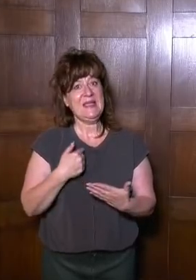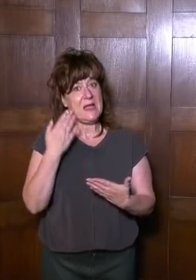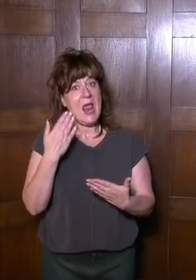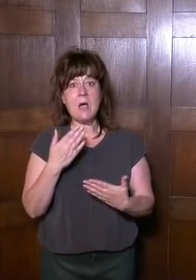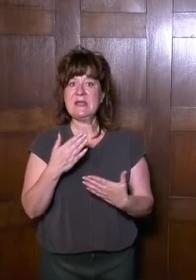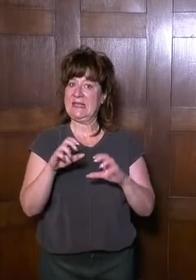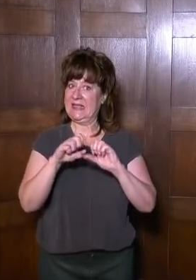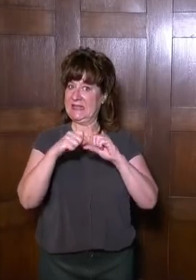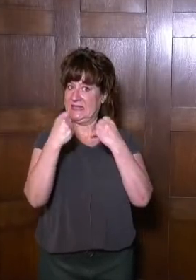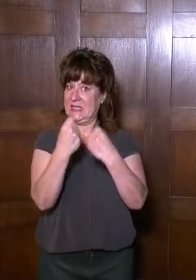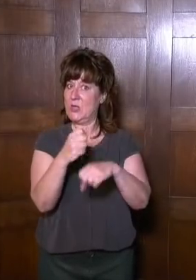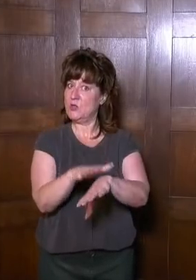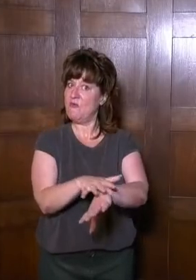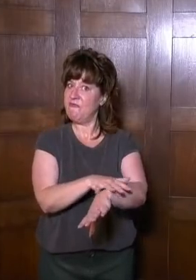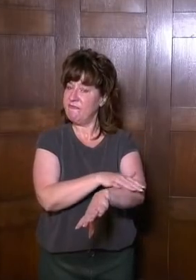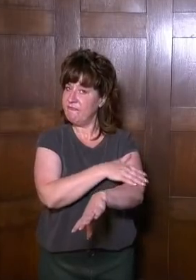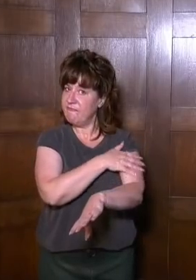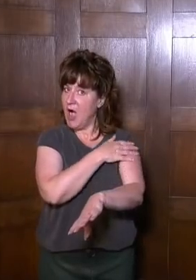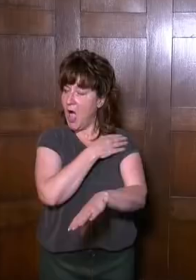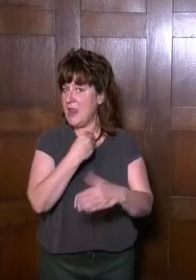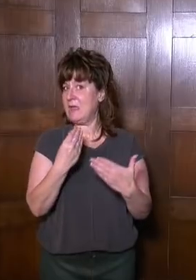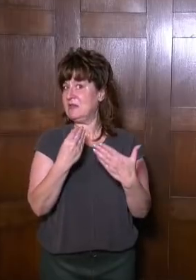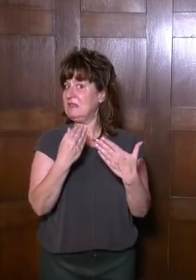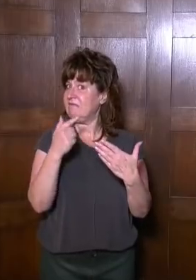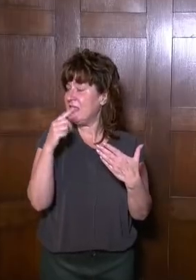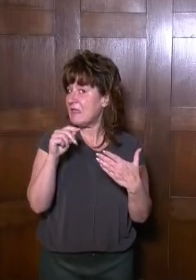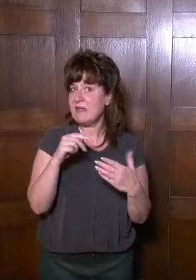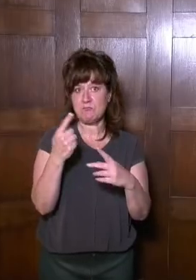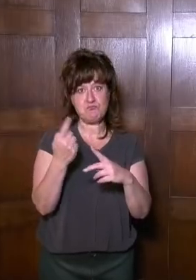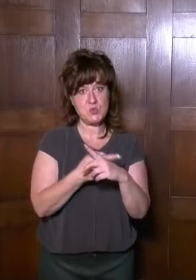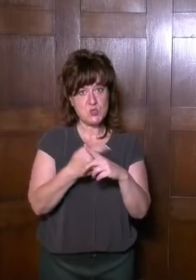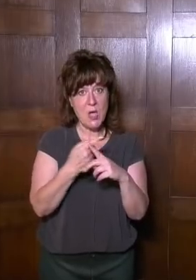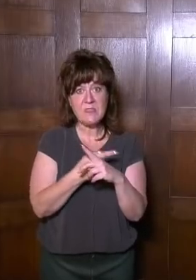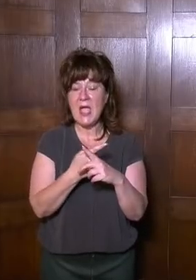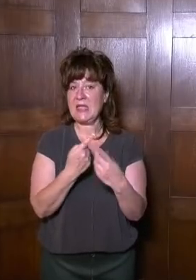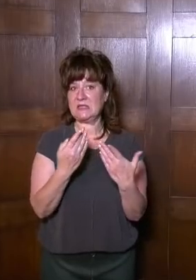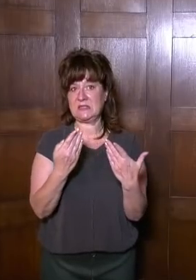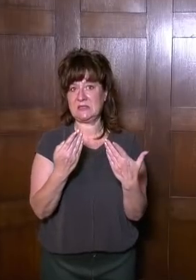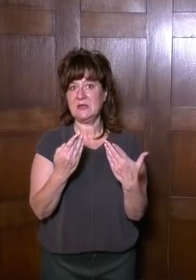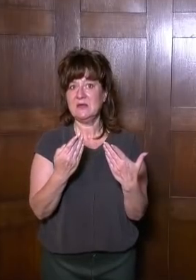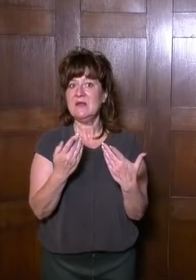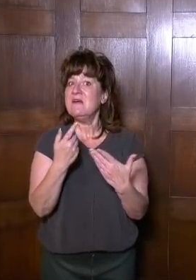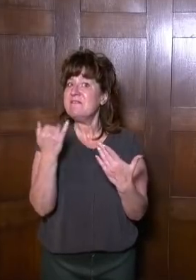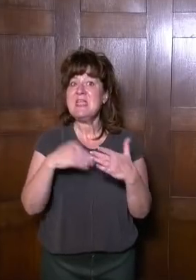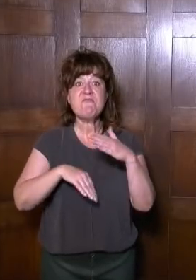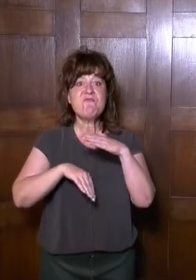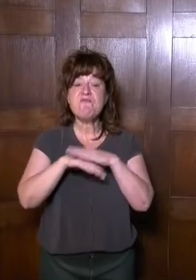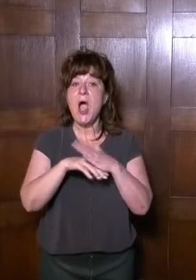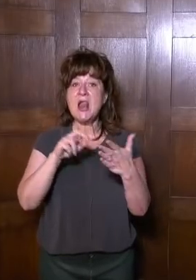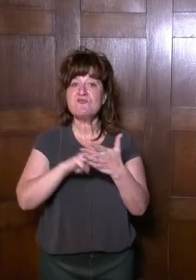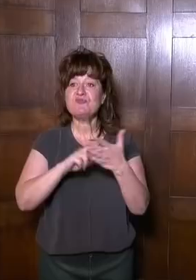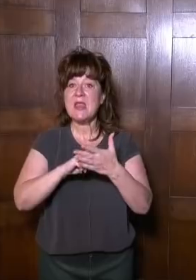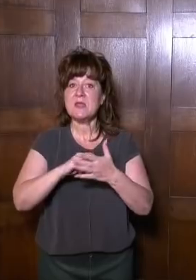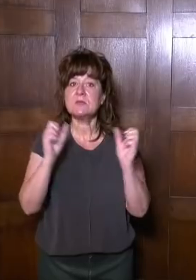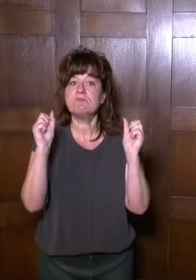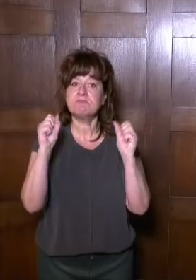dieser Situation, die etwas Außerordentliches und Einmaliges hat, wird nicht in einen vollständigen Konsens münden können. Das